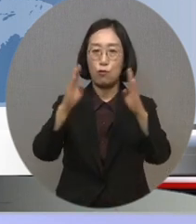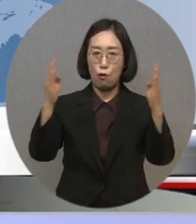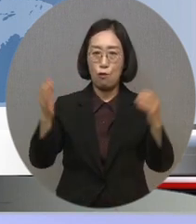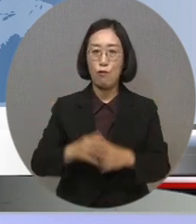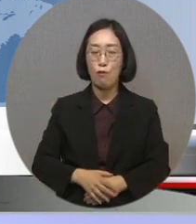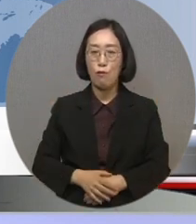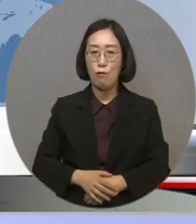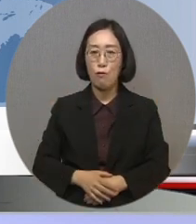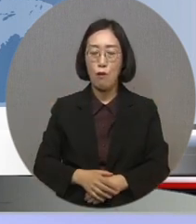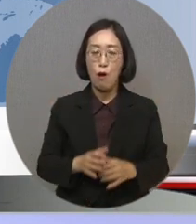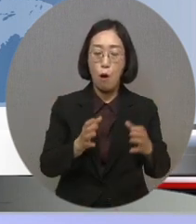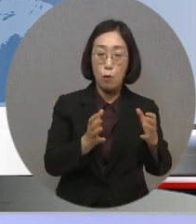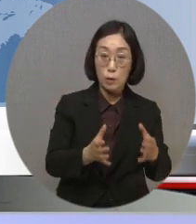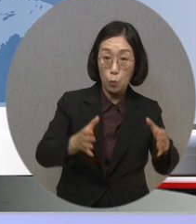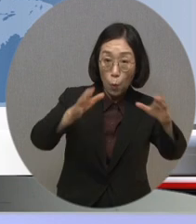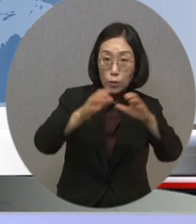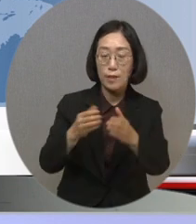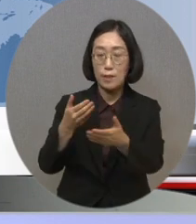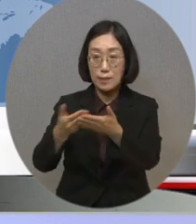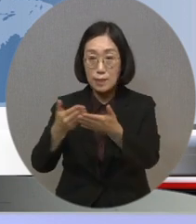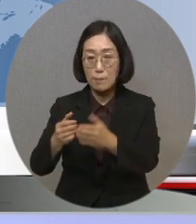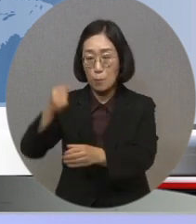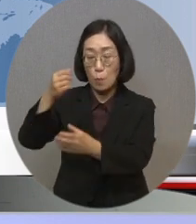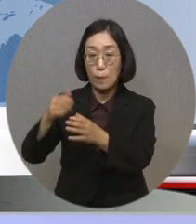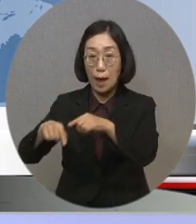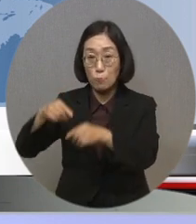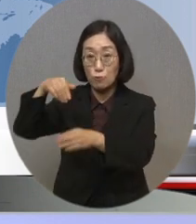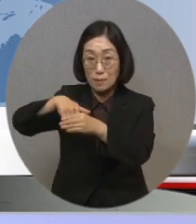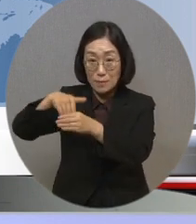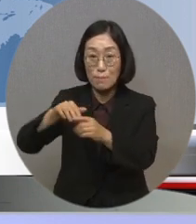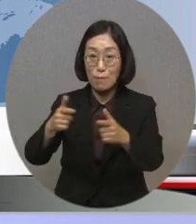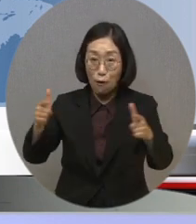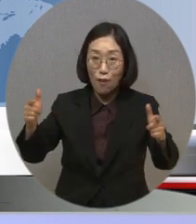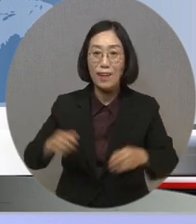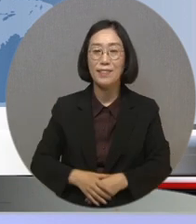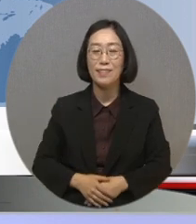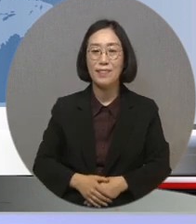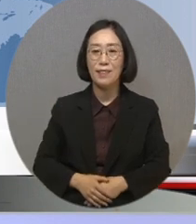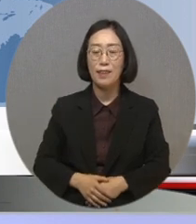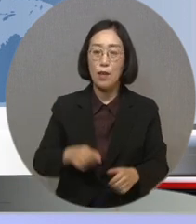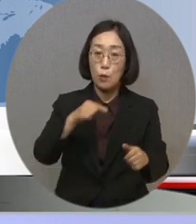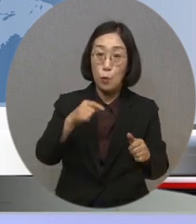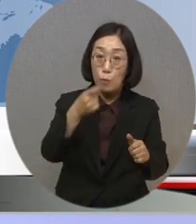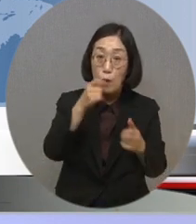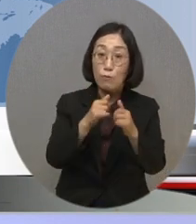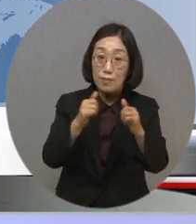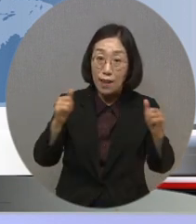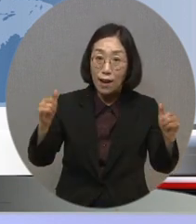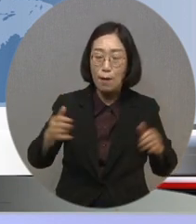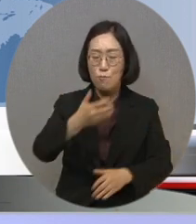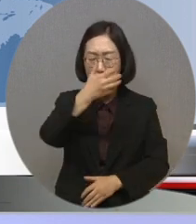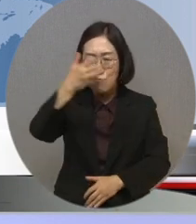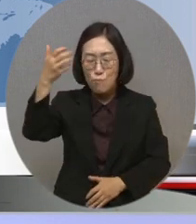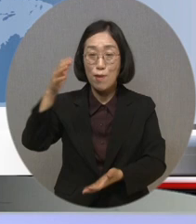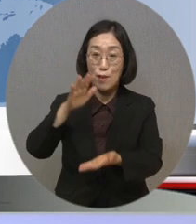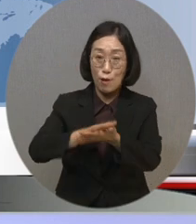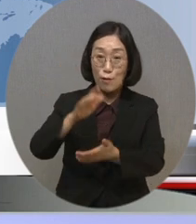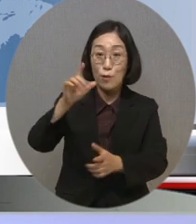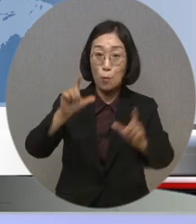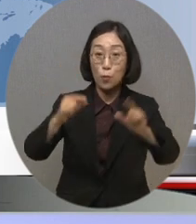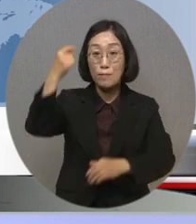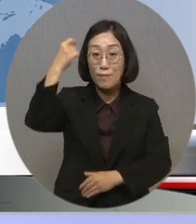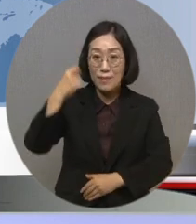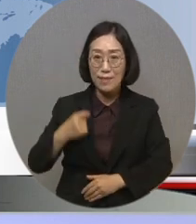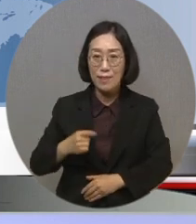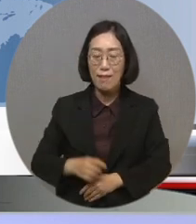도예 원예 등 다양한 작품을 만날 수 있는 전시회였는데 교육생들의 꿈과 열정이 담긴 작품에서